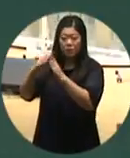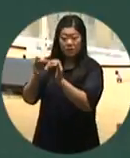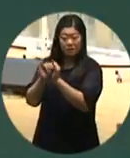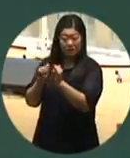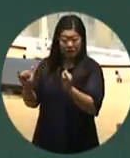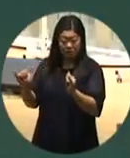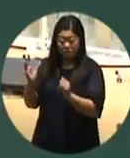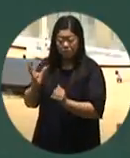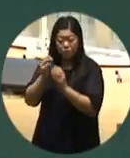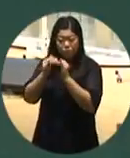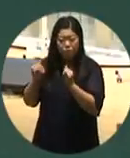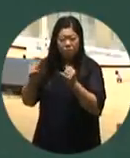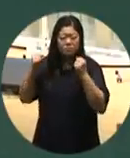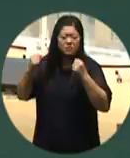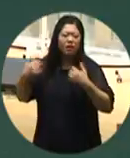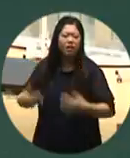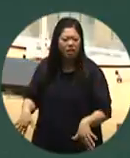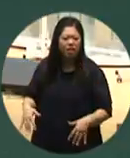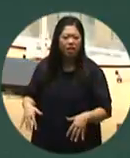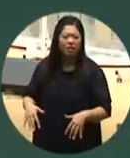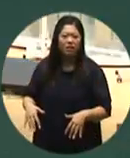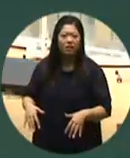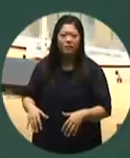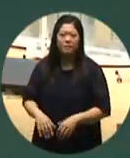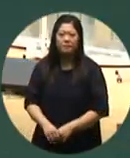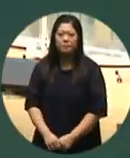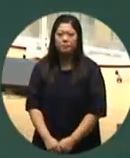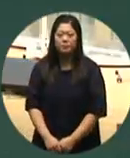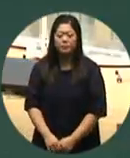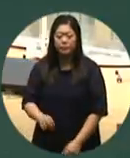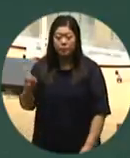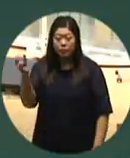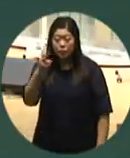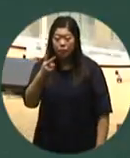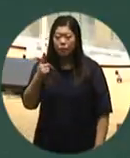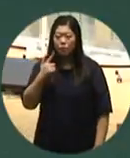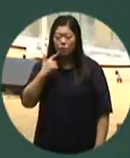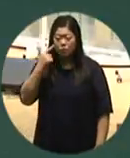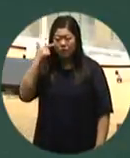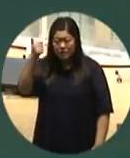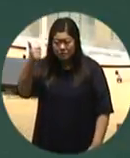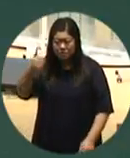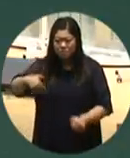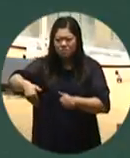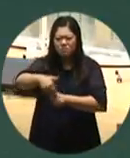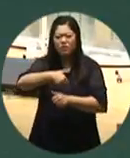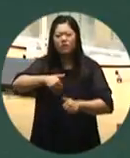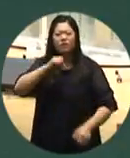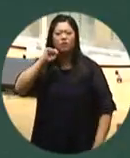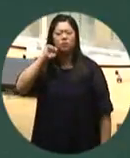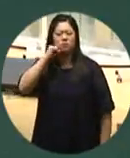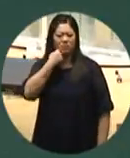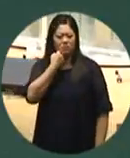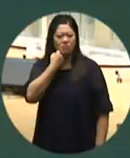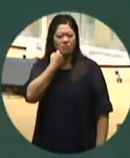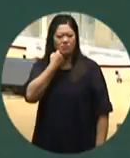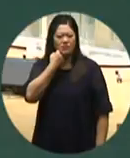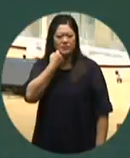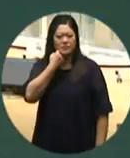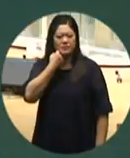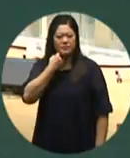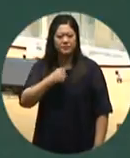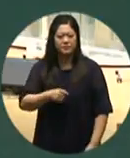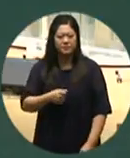actually having no strength at all. 그리고 목사님들이 어렵구나. And pastors are having a very hard time. 아,